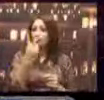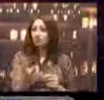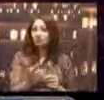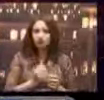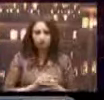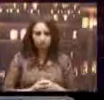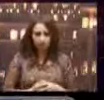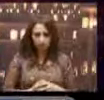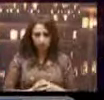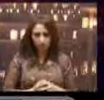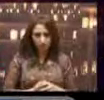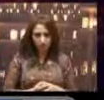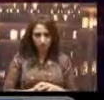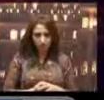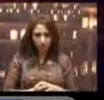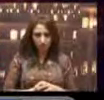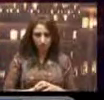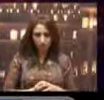يعني